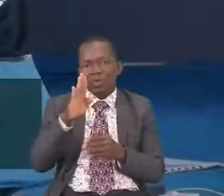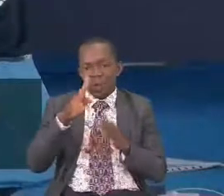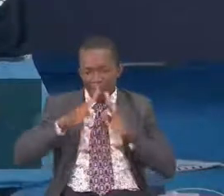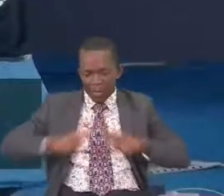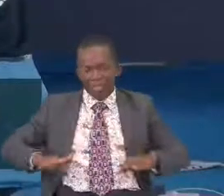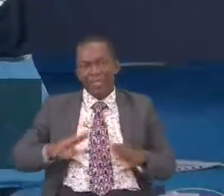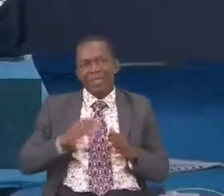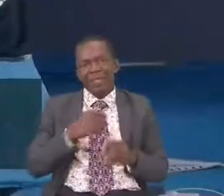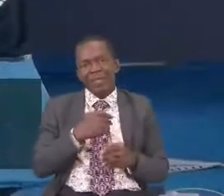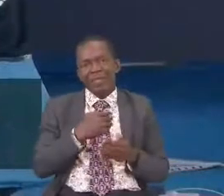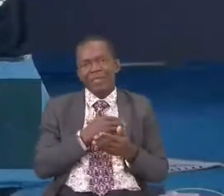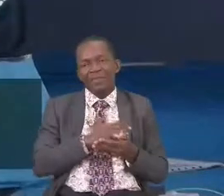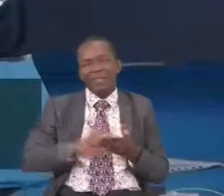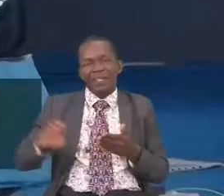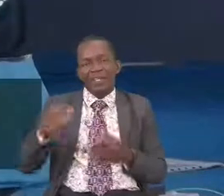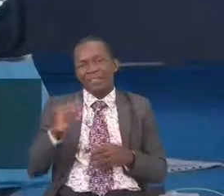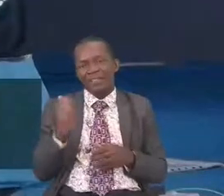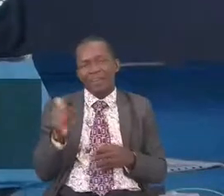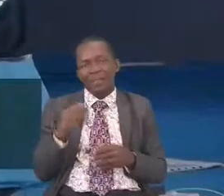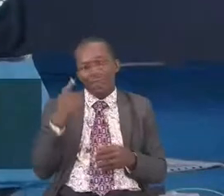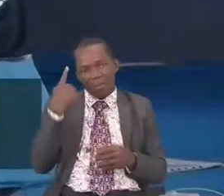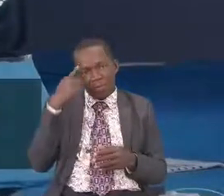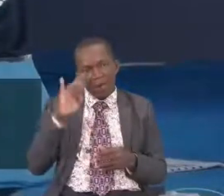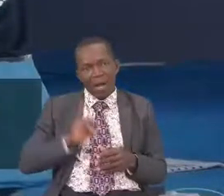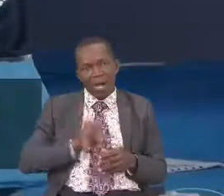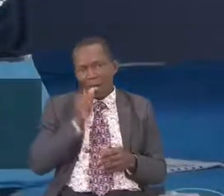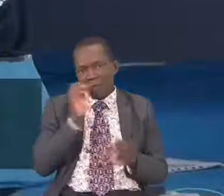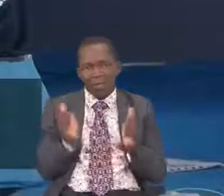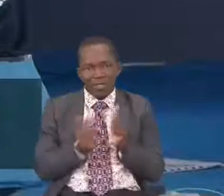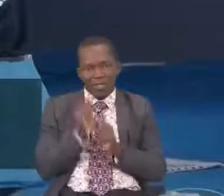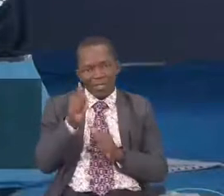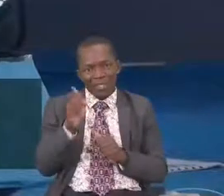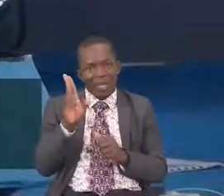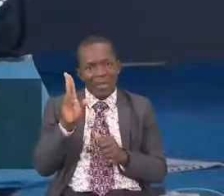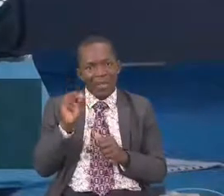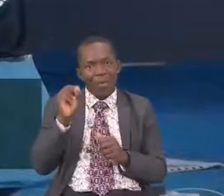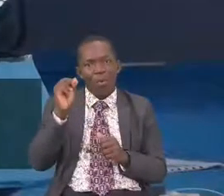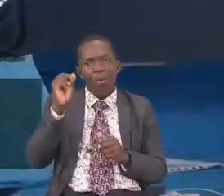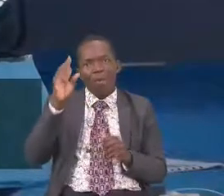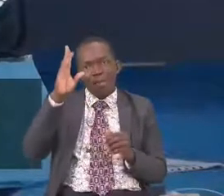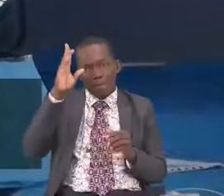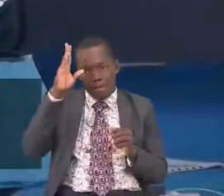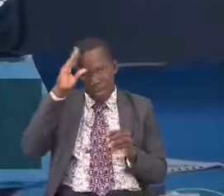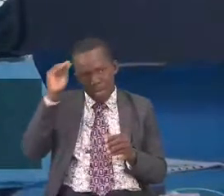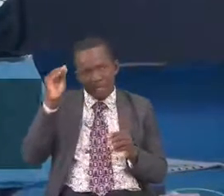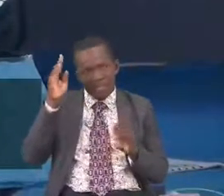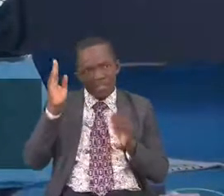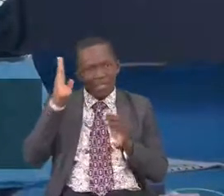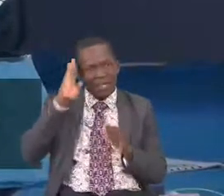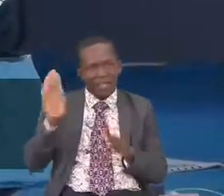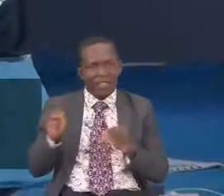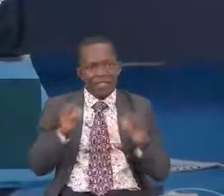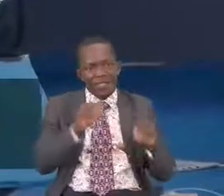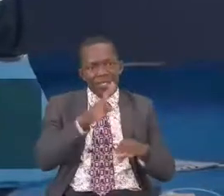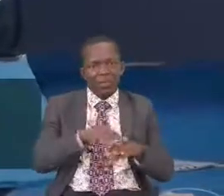verset 10, car je suis avec toi et personne ne mettra la main sur toi pour te faire du